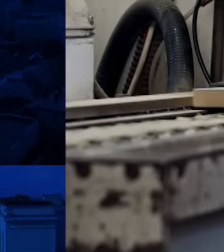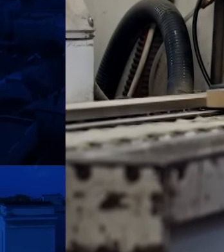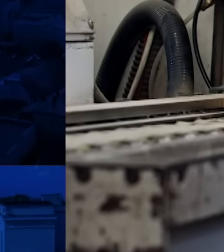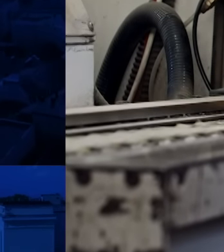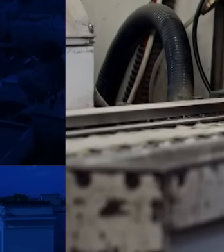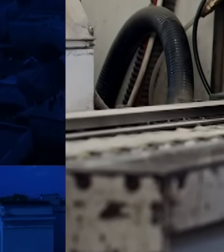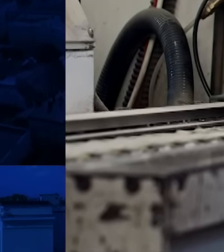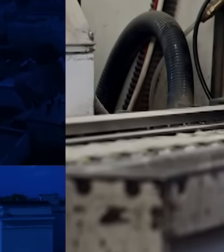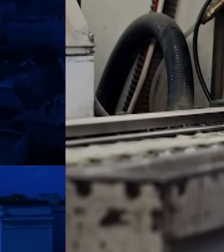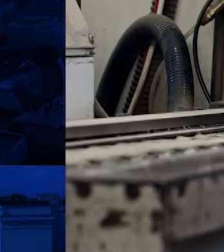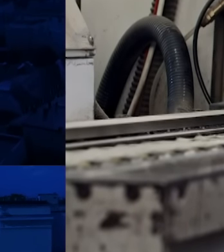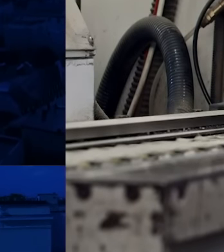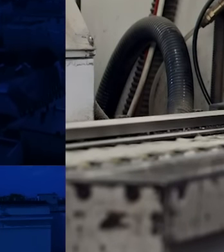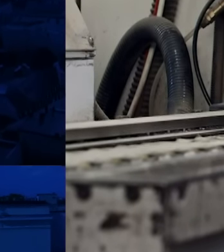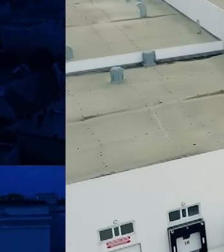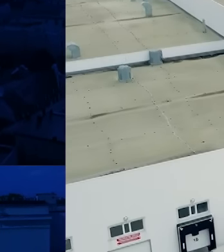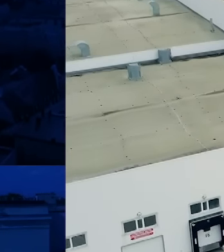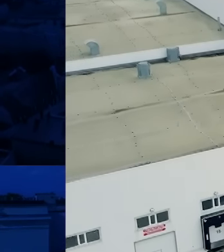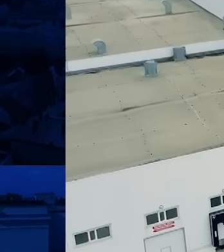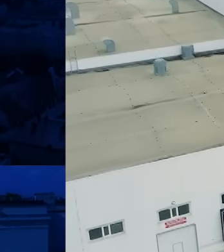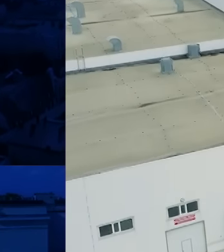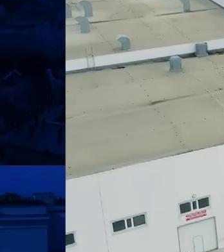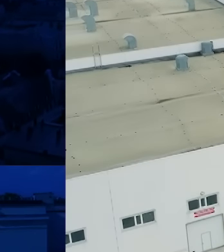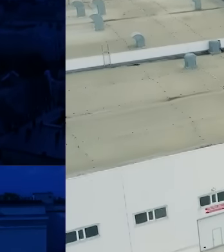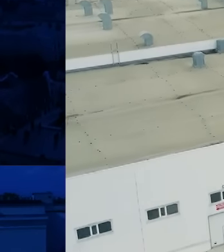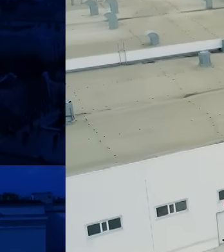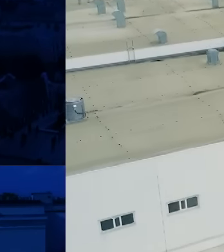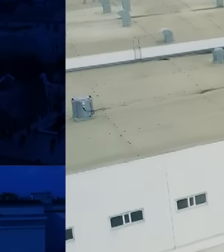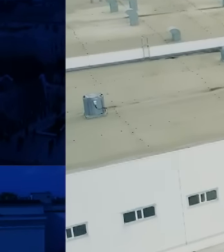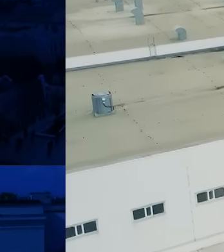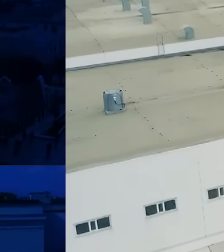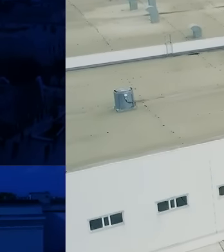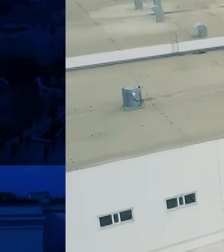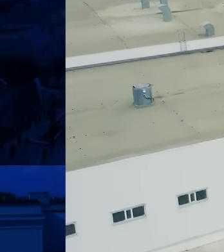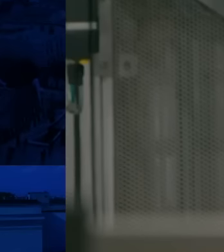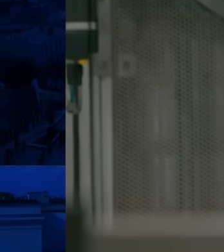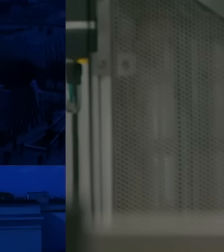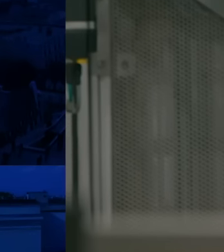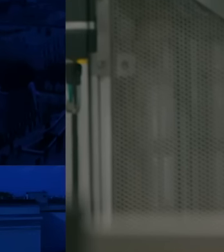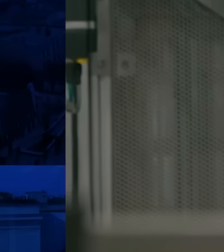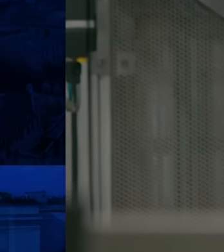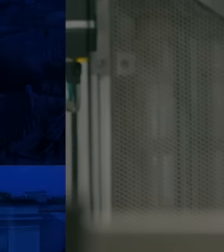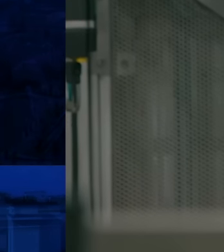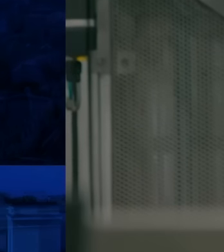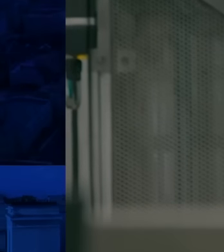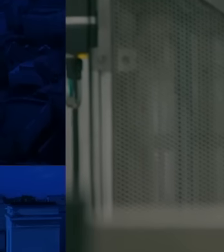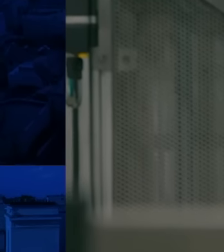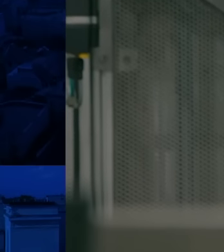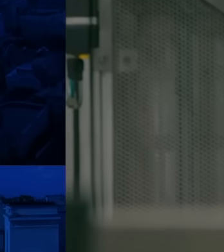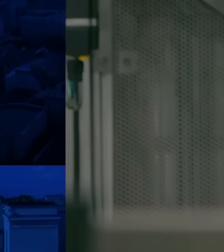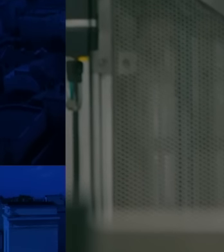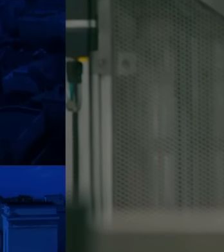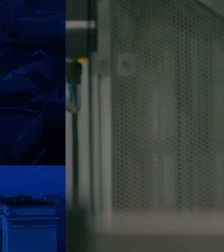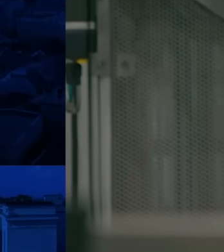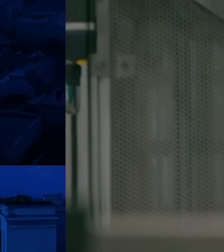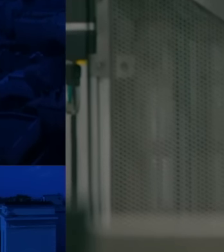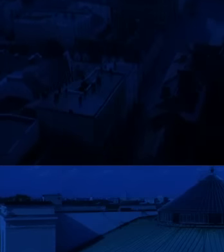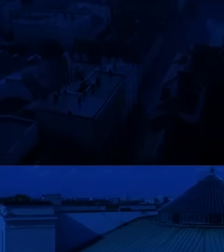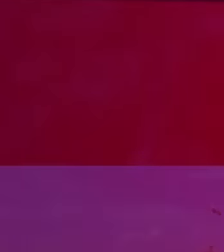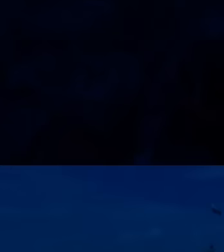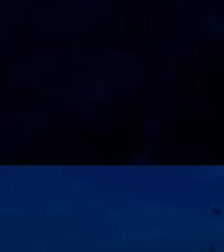Fala zwolnień grupowych. Globalne koncerny, które w naszym kraju działały od wielu lat, redukują załogę lub zamykają produkcję. W efekcie tysiące osób